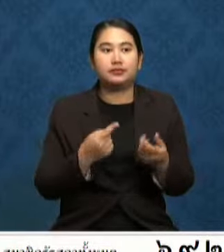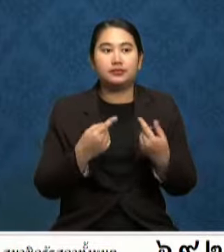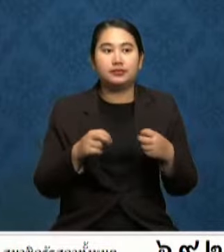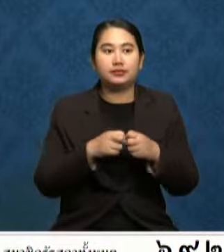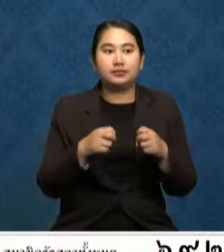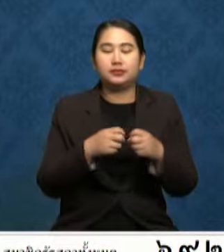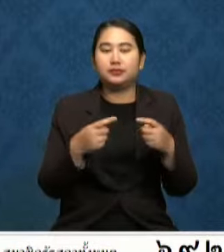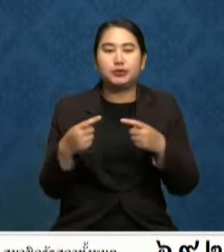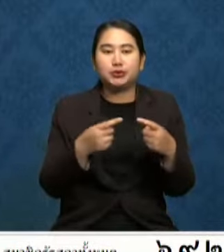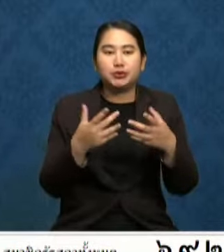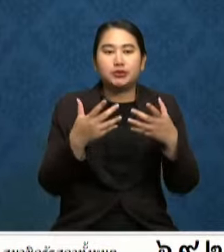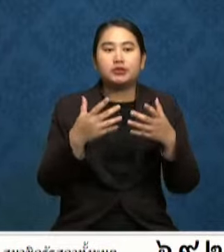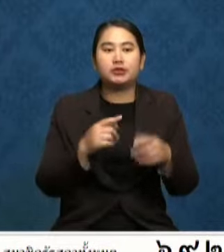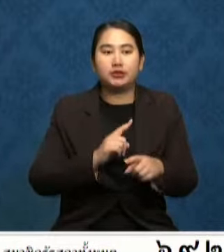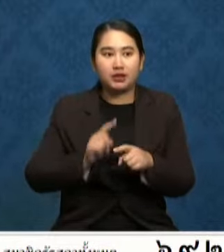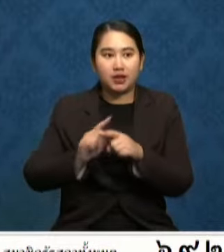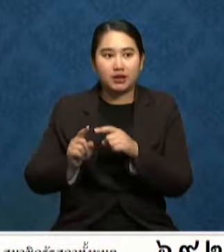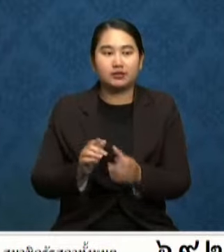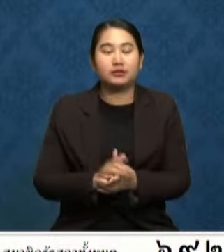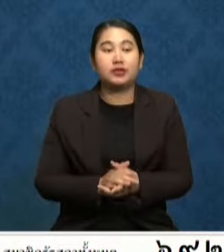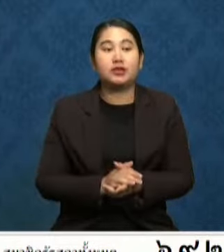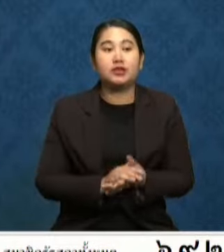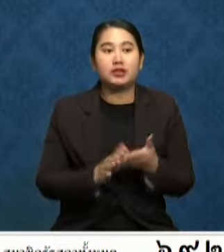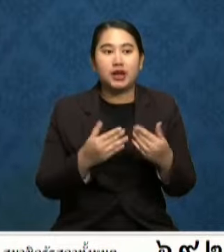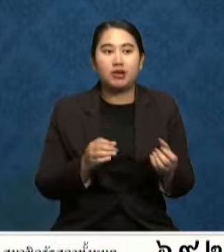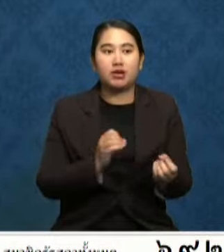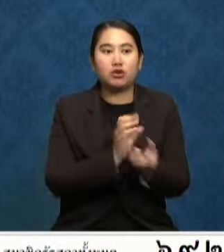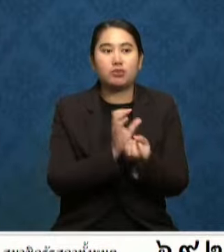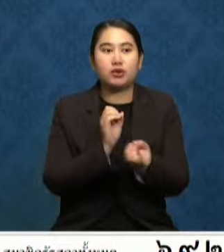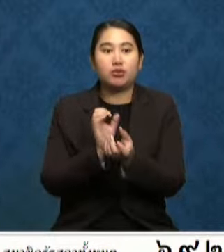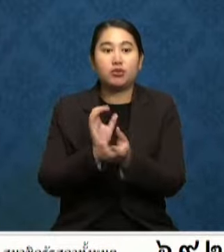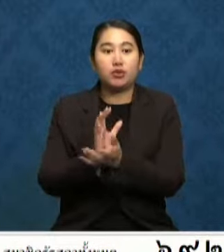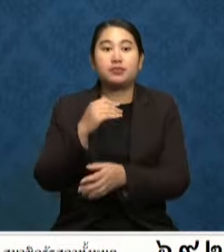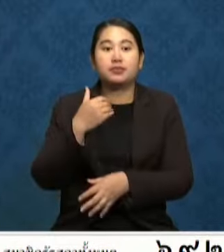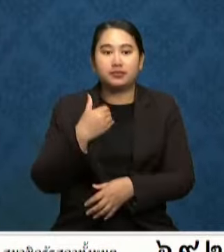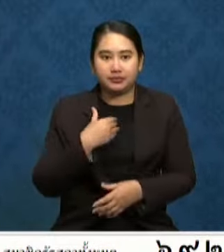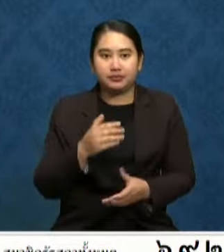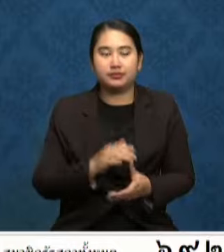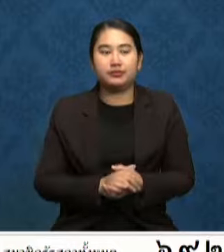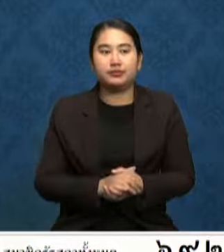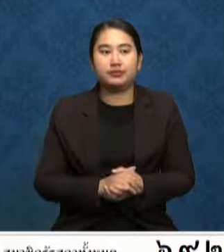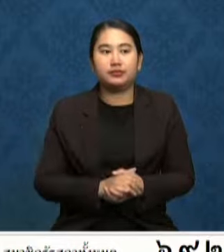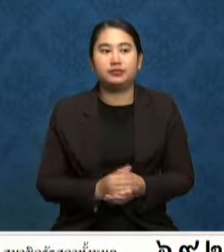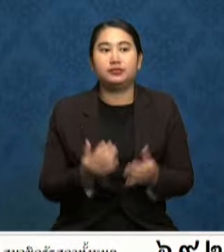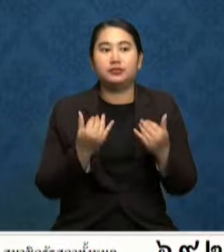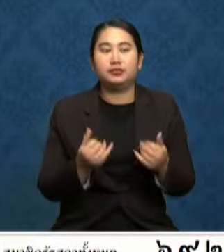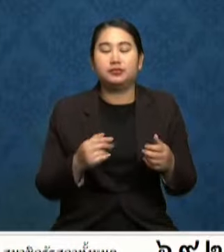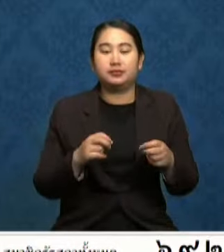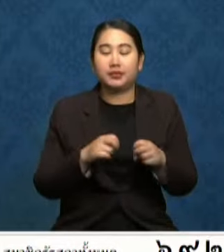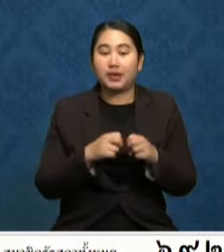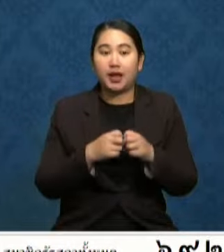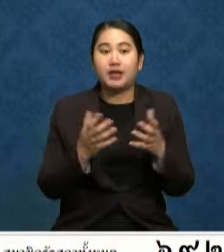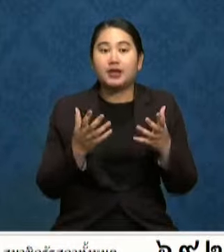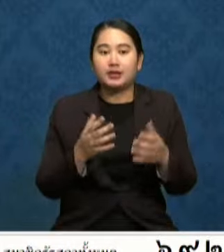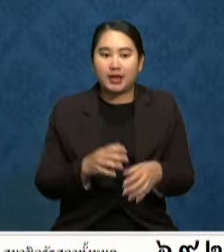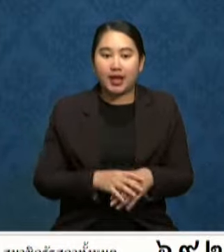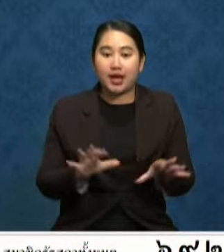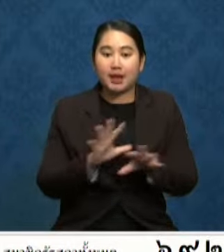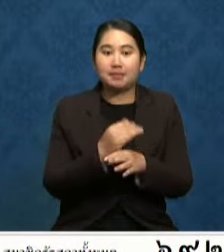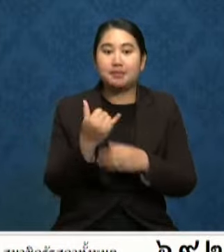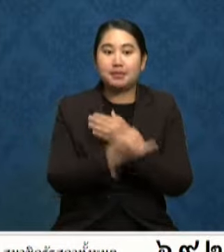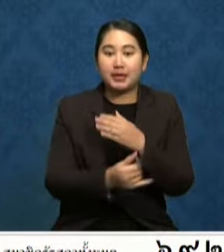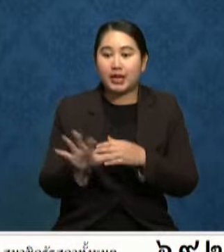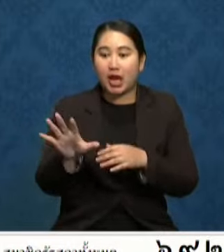คามขดแยงกเกดขึ้ความขดแย้งมันจะกระพบกระทบต่ประเทศวันนี้มบภหายปตองไปจบคอัจับคู่